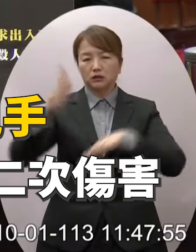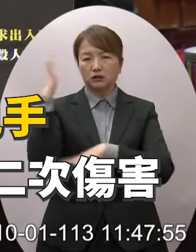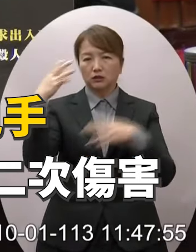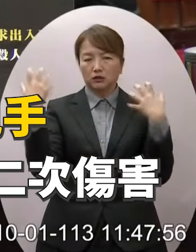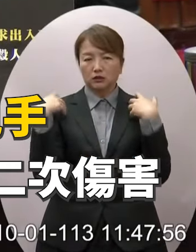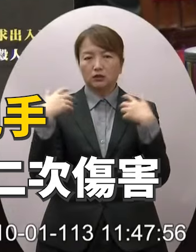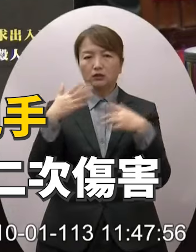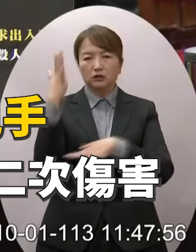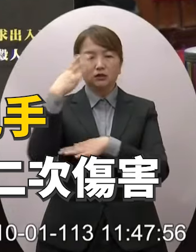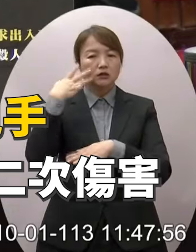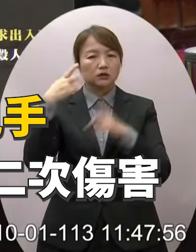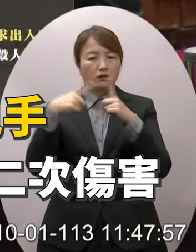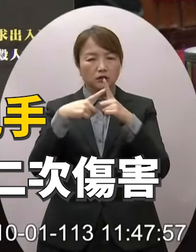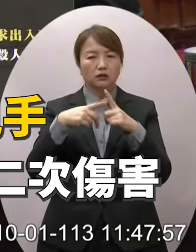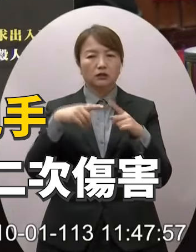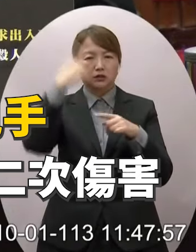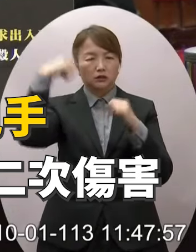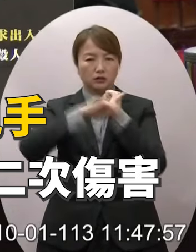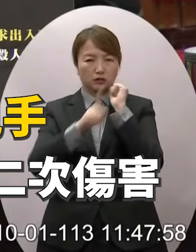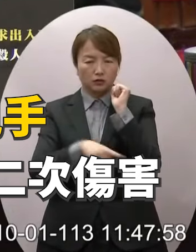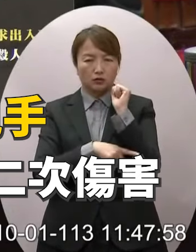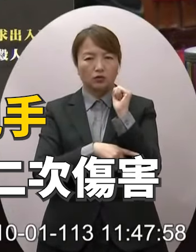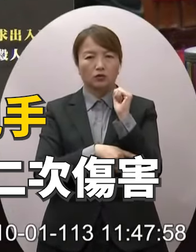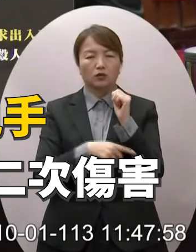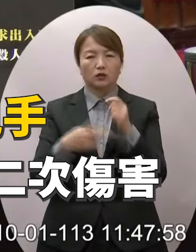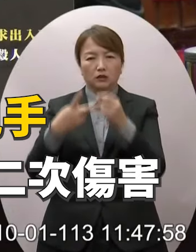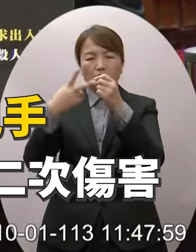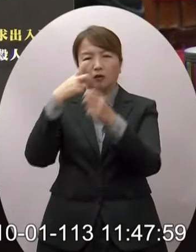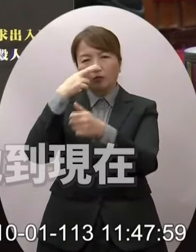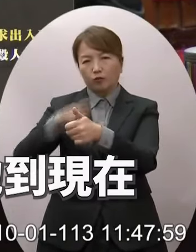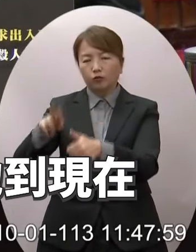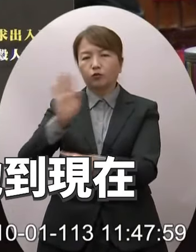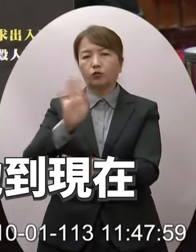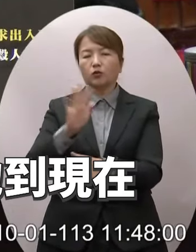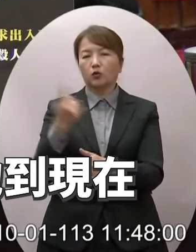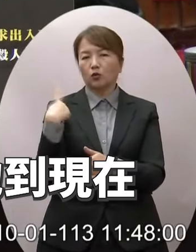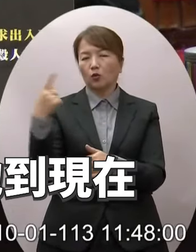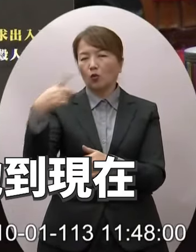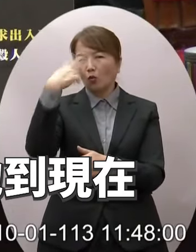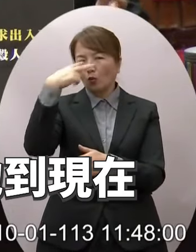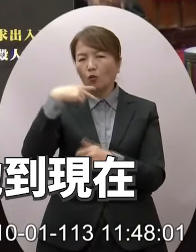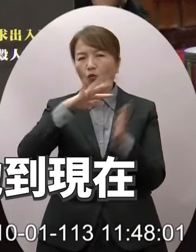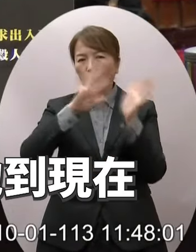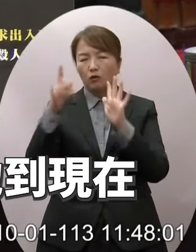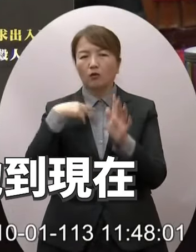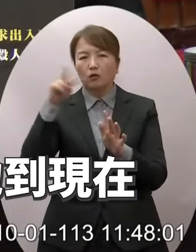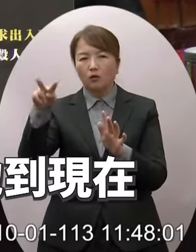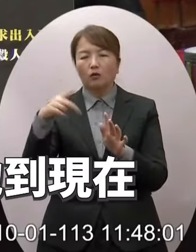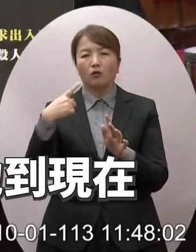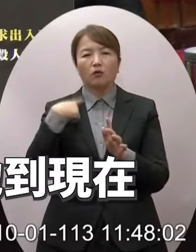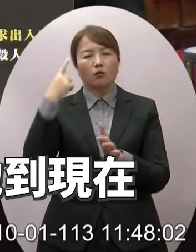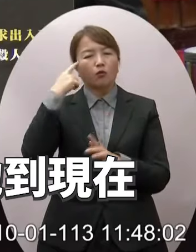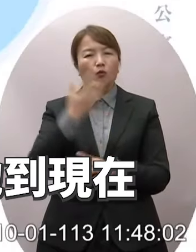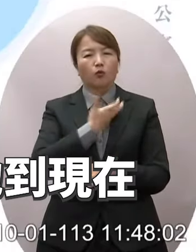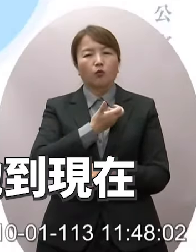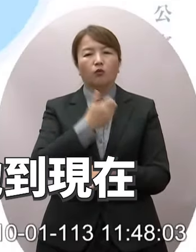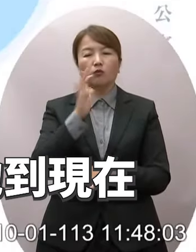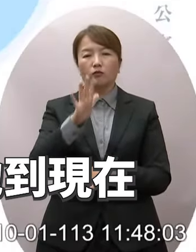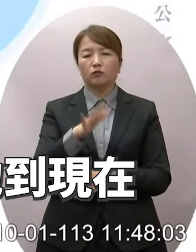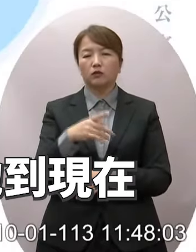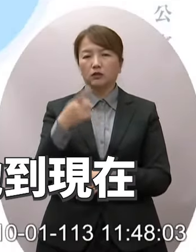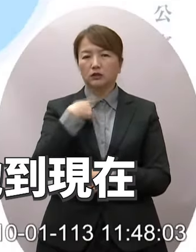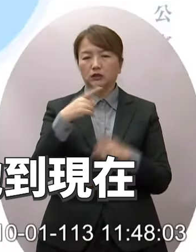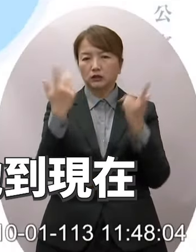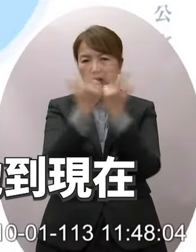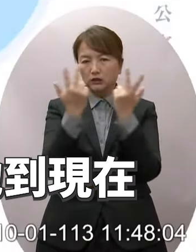关、政治人物、司法系统不要对他们第二次伤害。你看他昨天哭的那样子，我看的我都不忍心，因为我